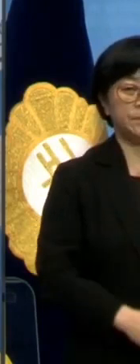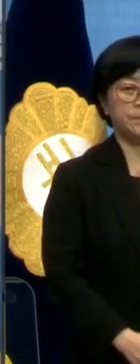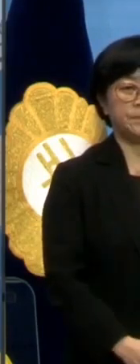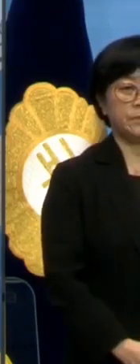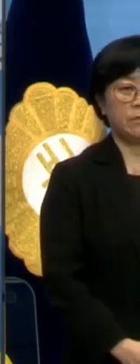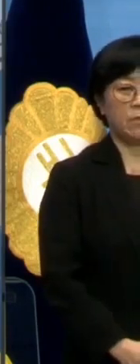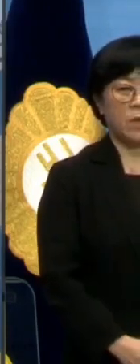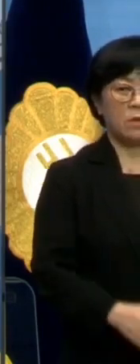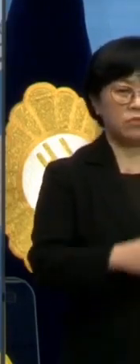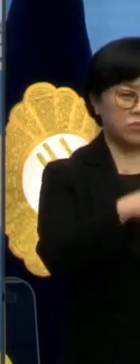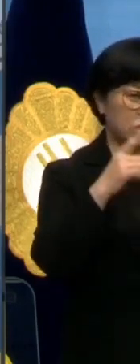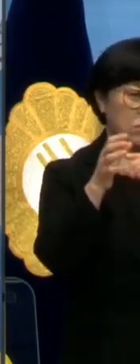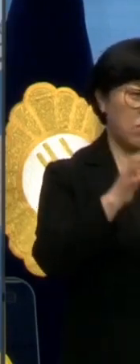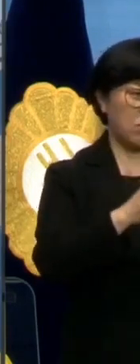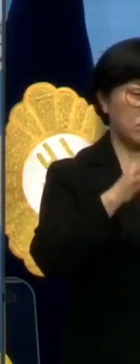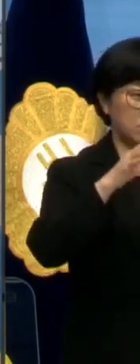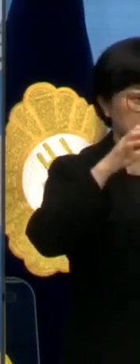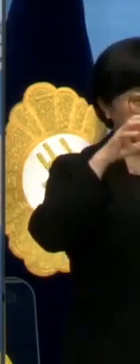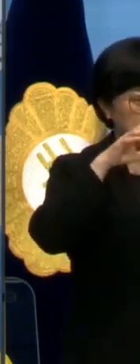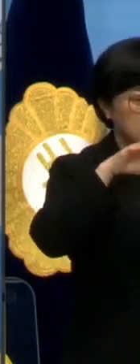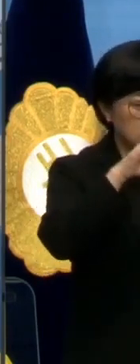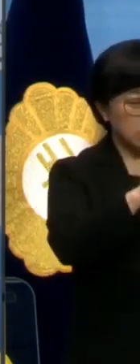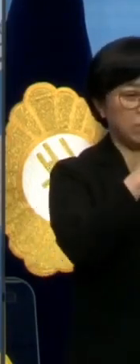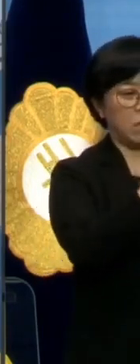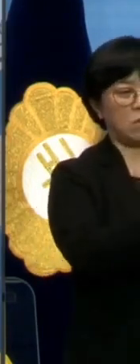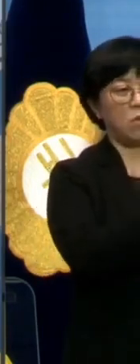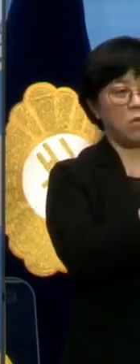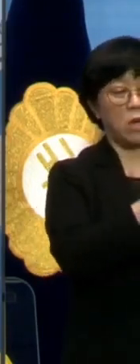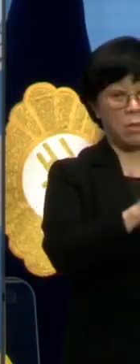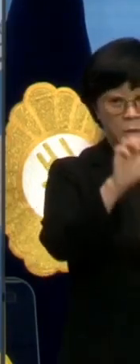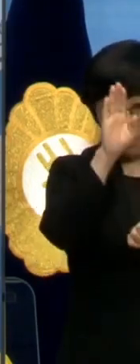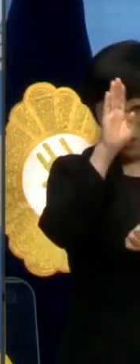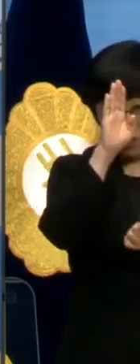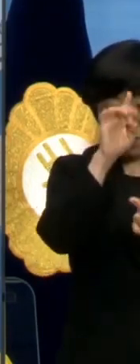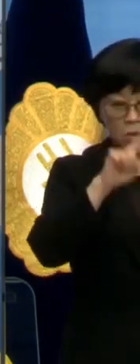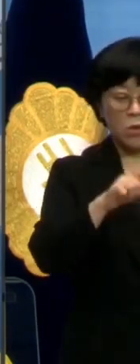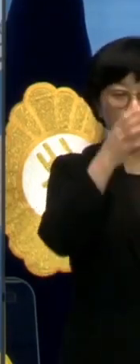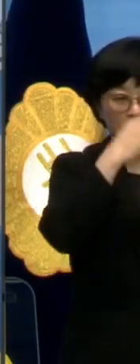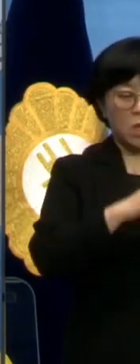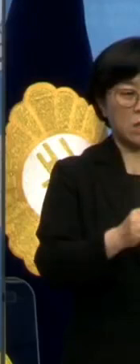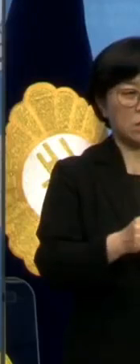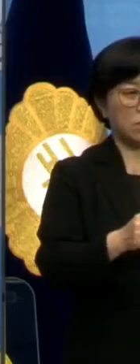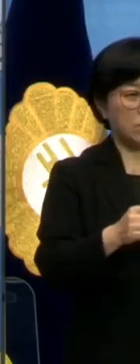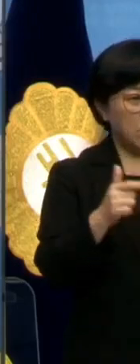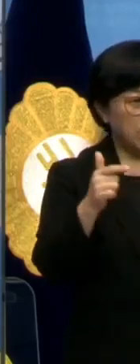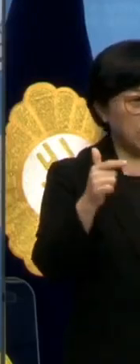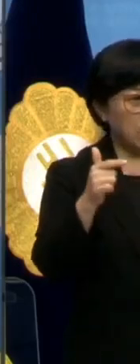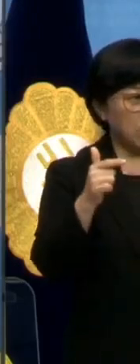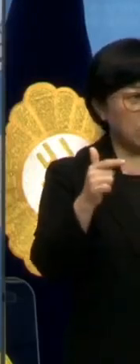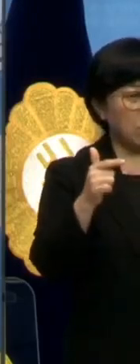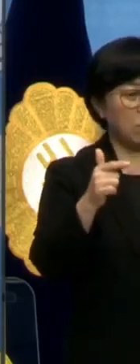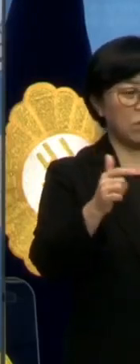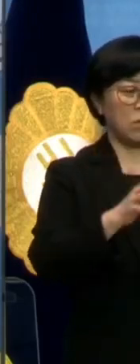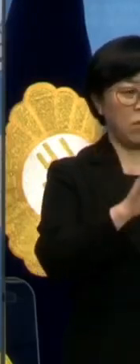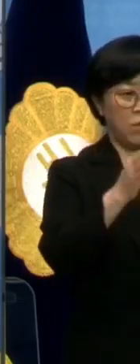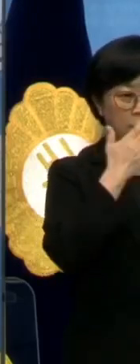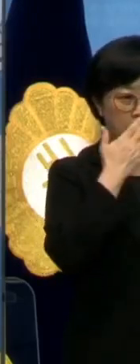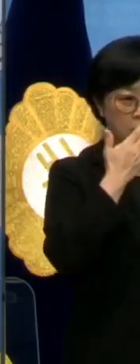그리고 무조건 영업을 금지하는 방식이 아닌 감염병 예방 효과를 높이 살피면서 영업을 계속할 수